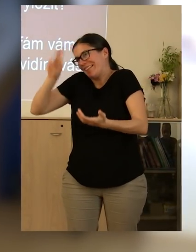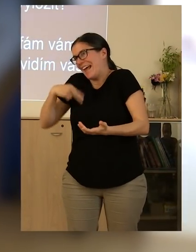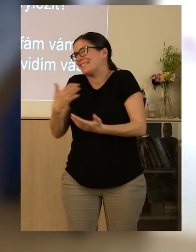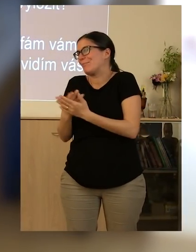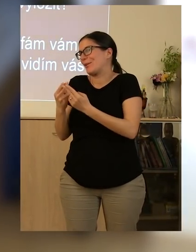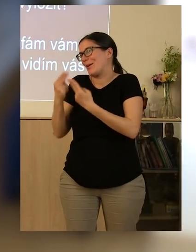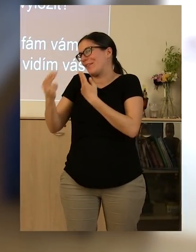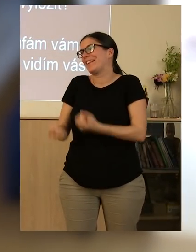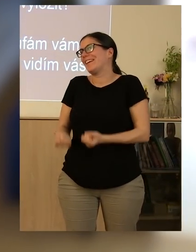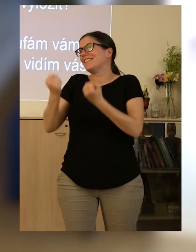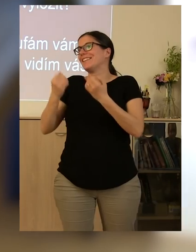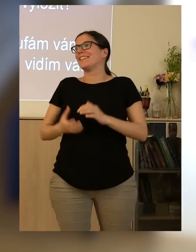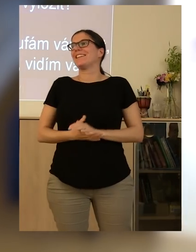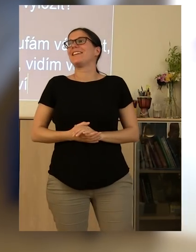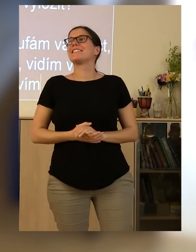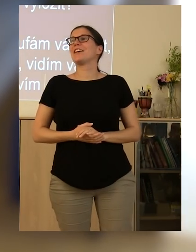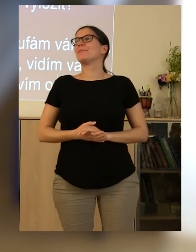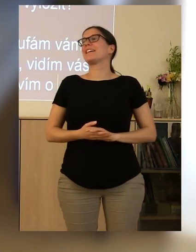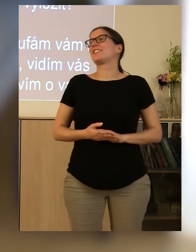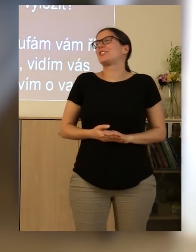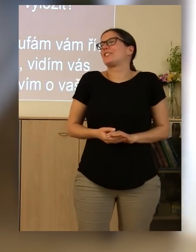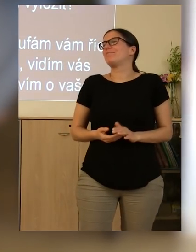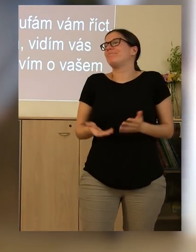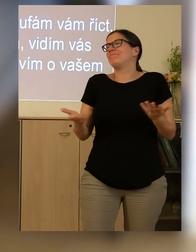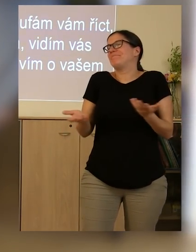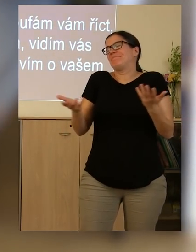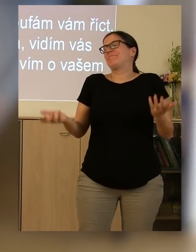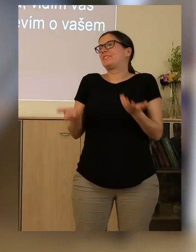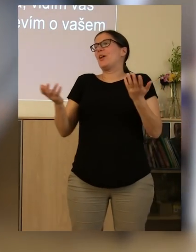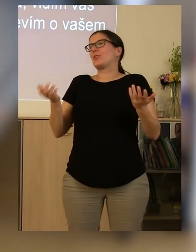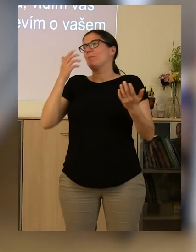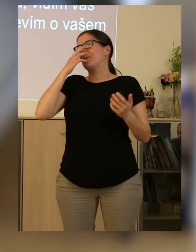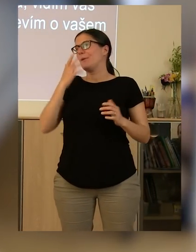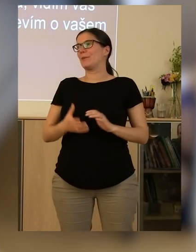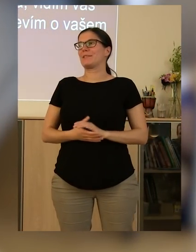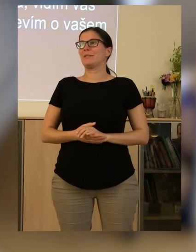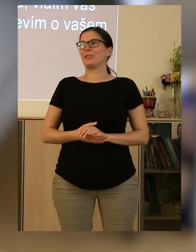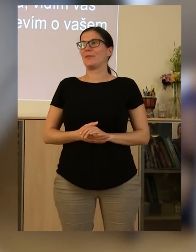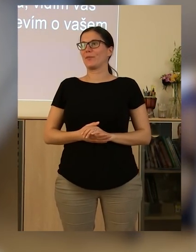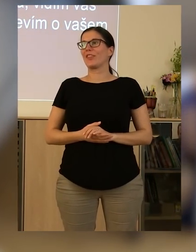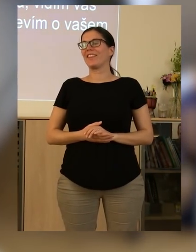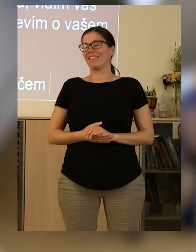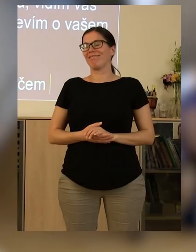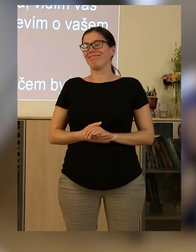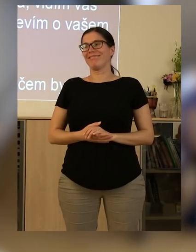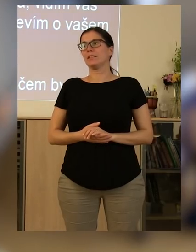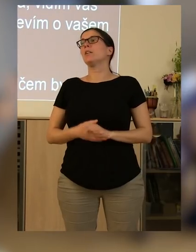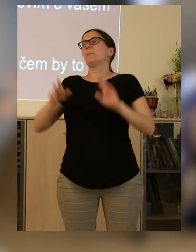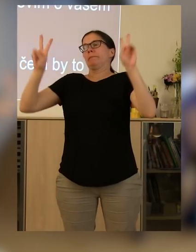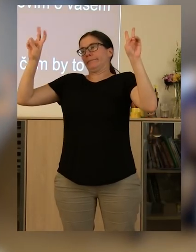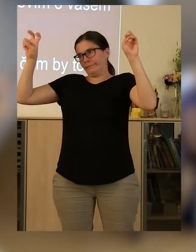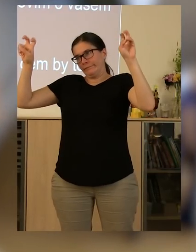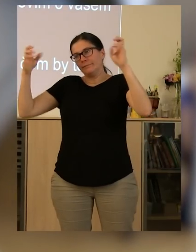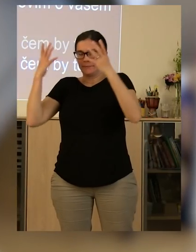ale obecně bych řekl, že les jako... jenom tak, jo. O čem by to mohlo přibližně?